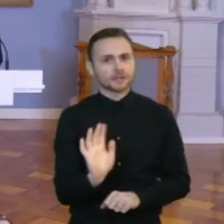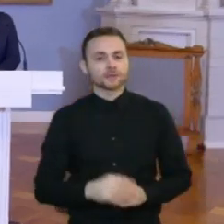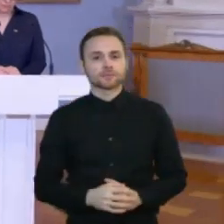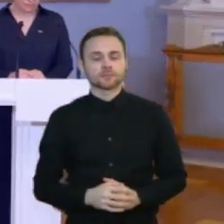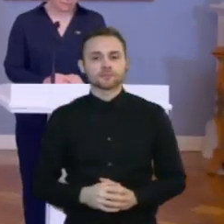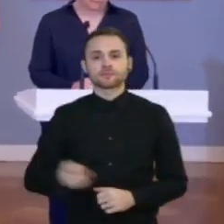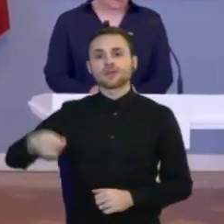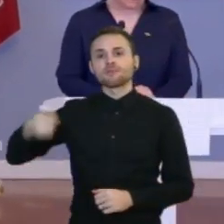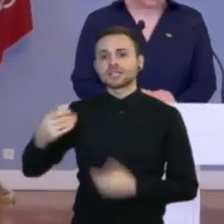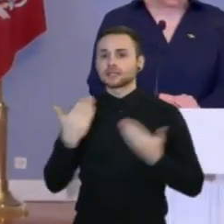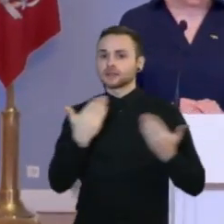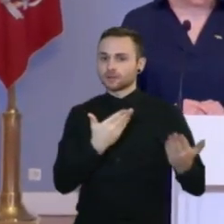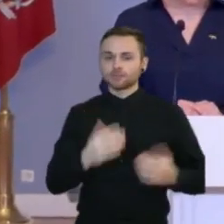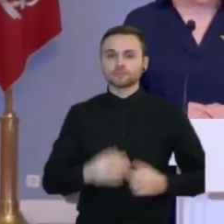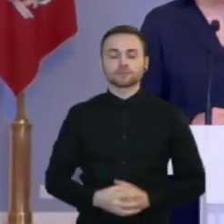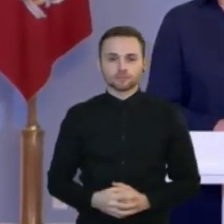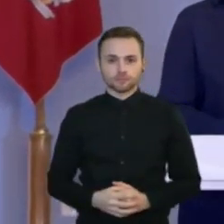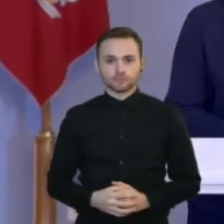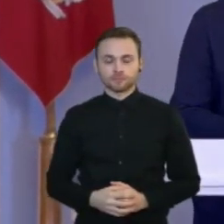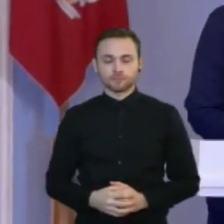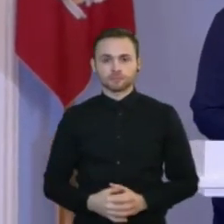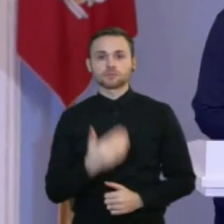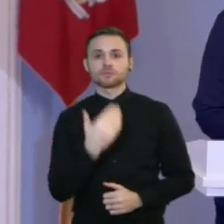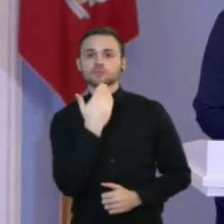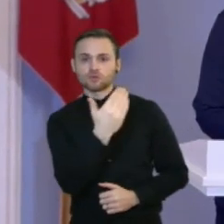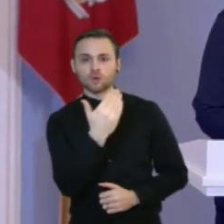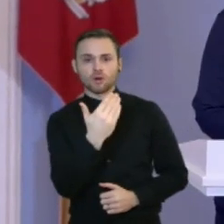Tai įprastinė